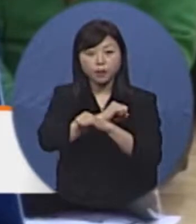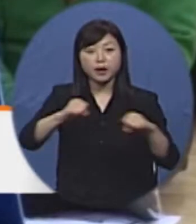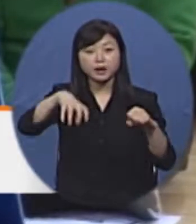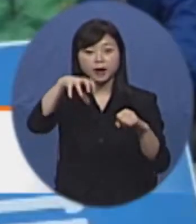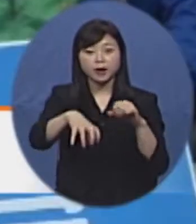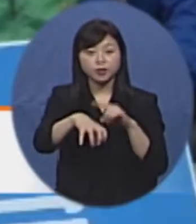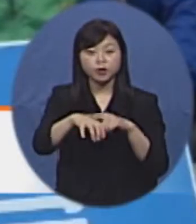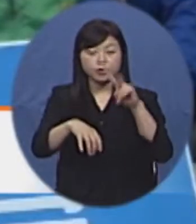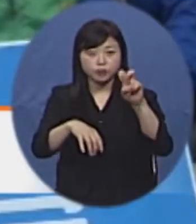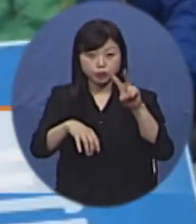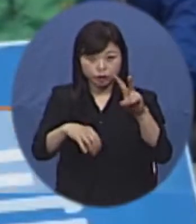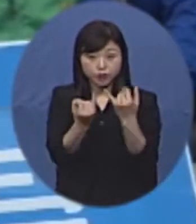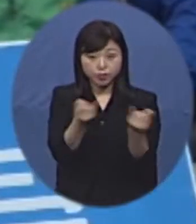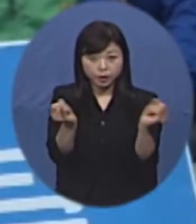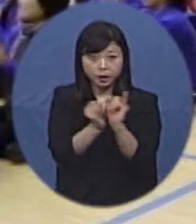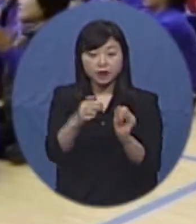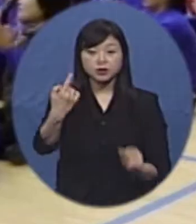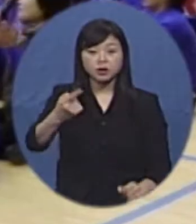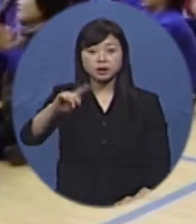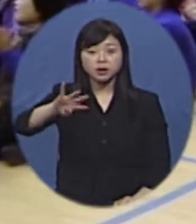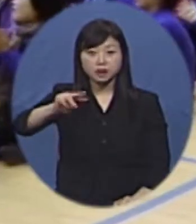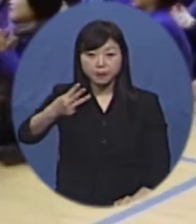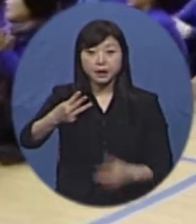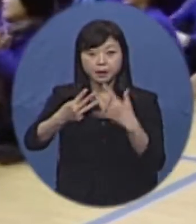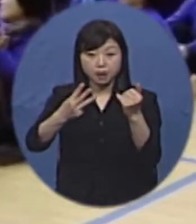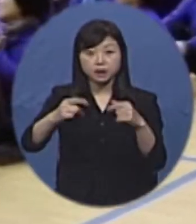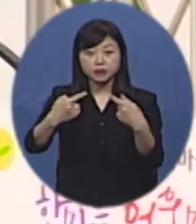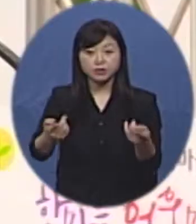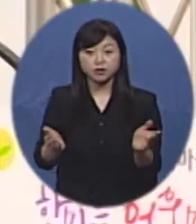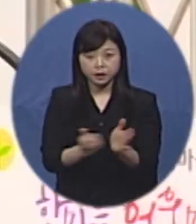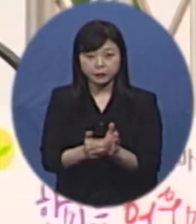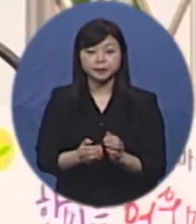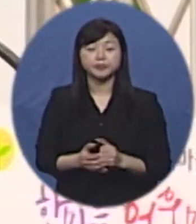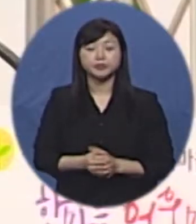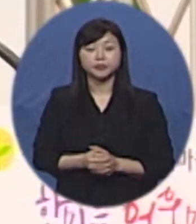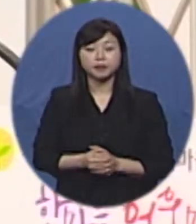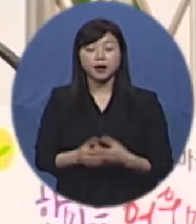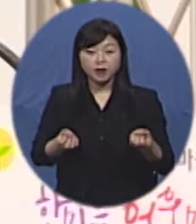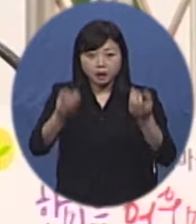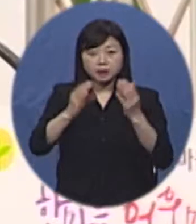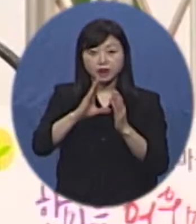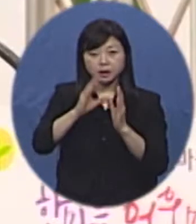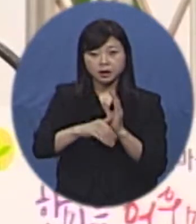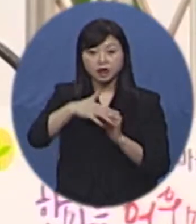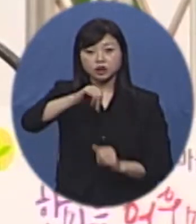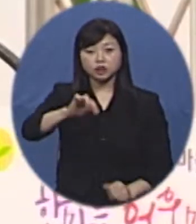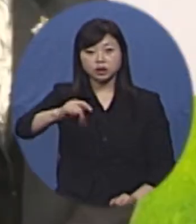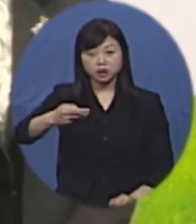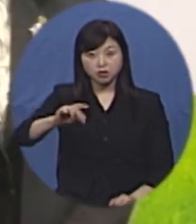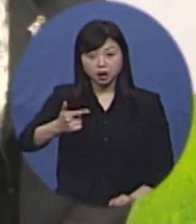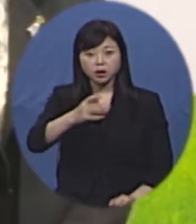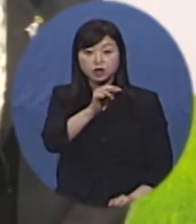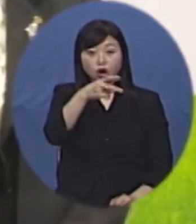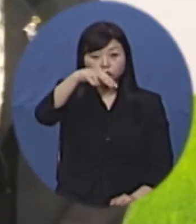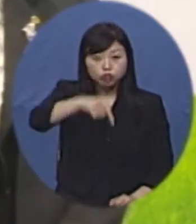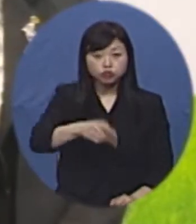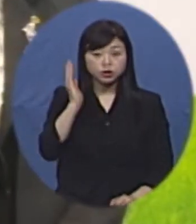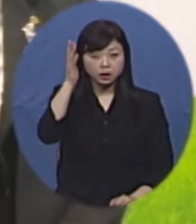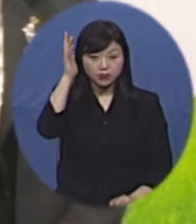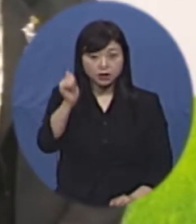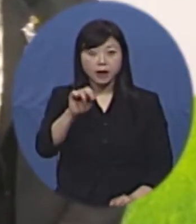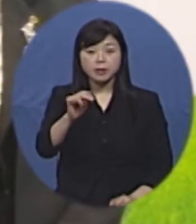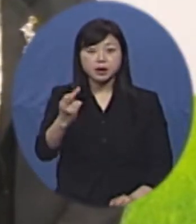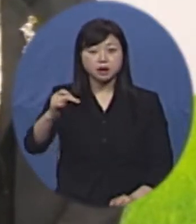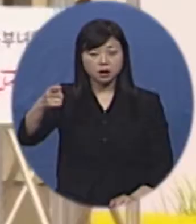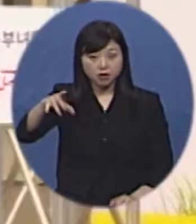시군 새마을 부녀 회원 1,300여 명이 참석했습니다. 행사에는 주철현 여수시장, 명경식